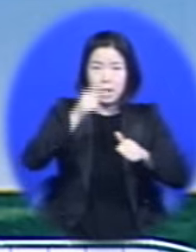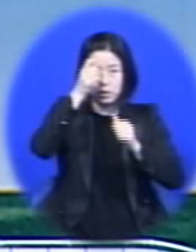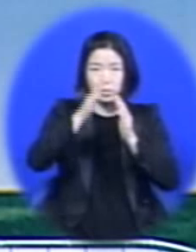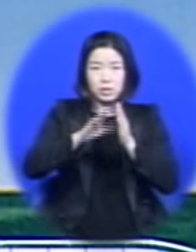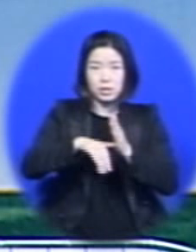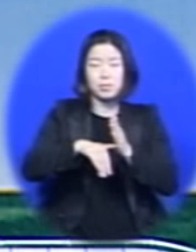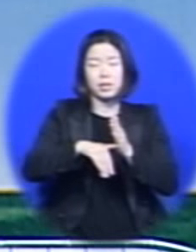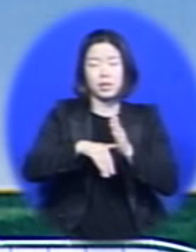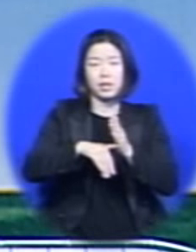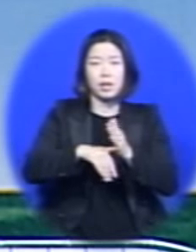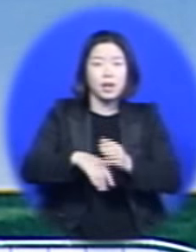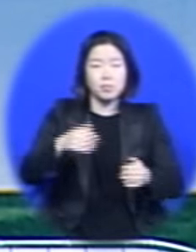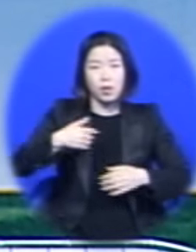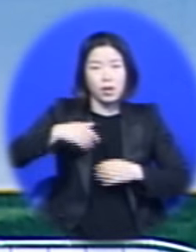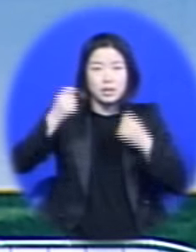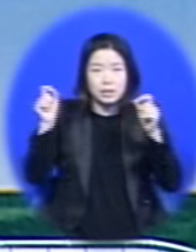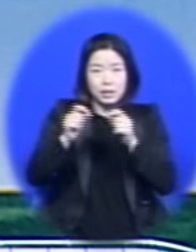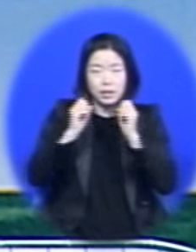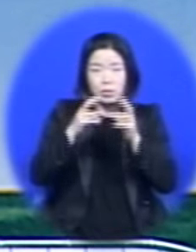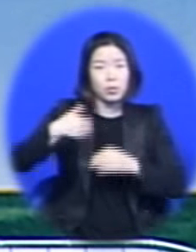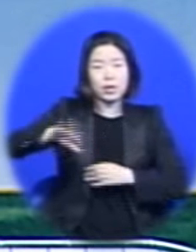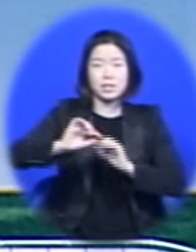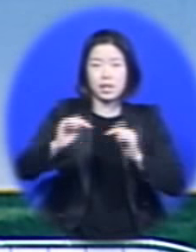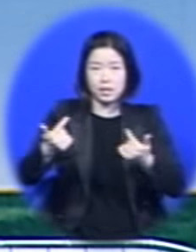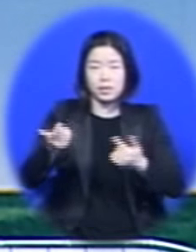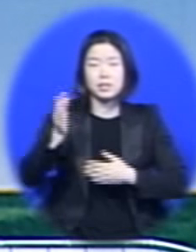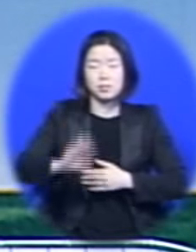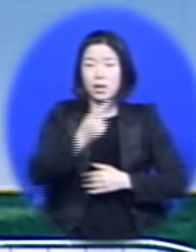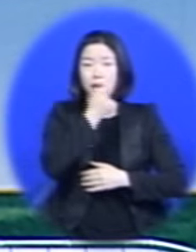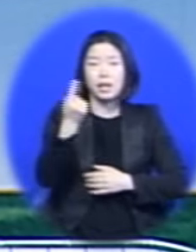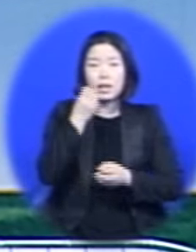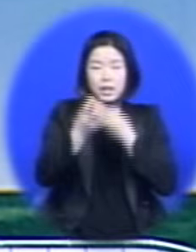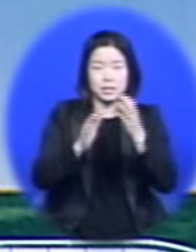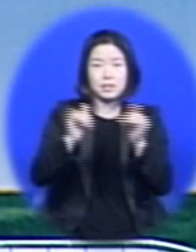떠나지 않으면서도 간증자가 되었습니다. 그는 이렇게 간증했습니다.